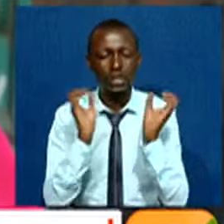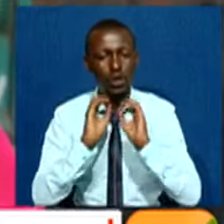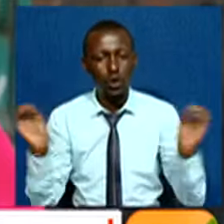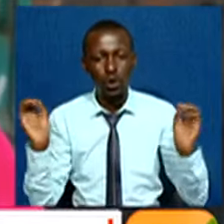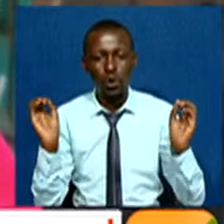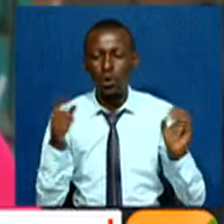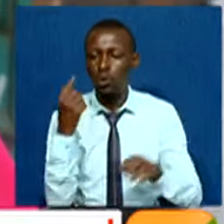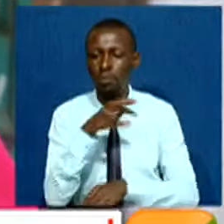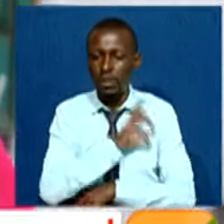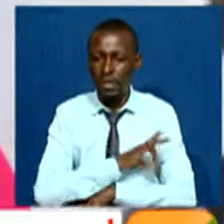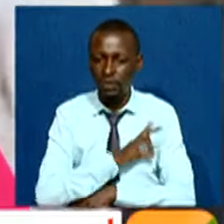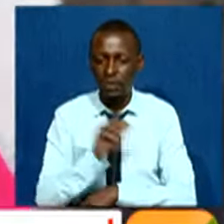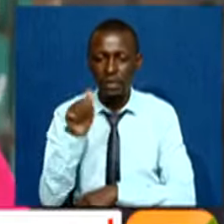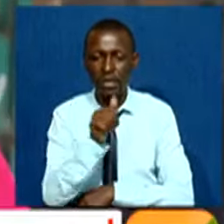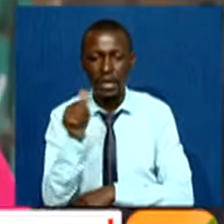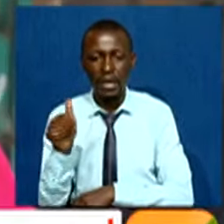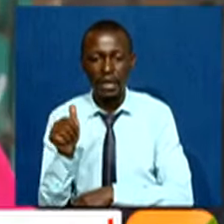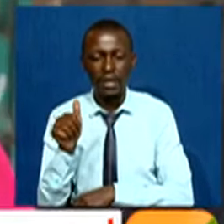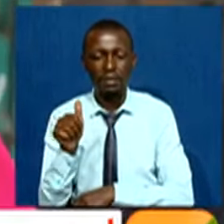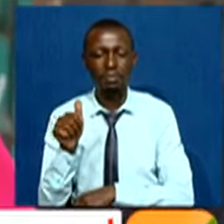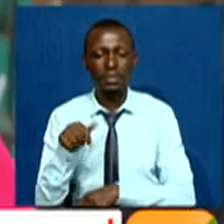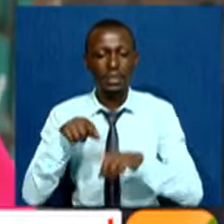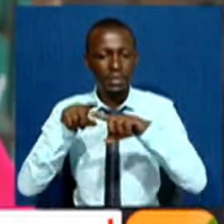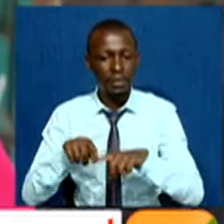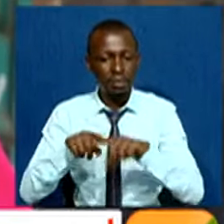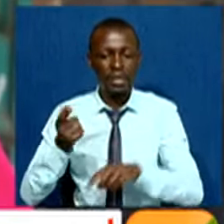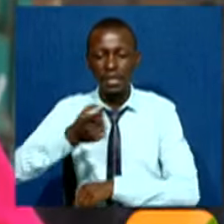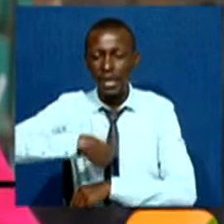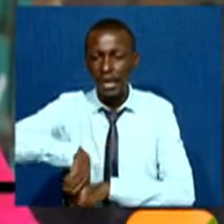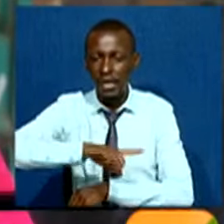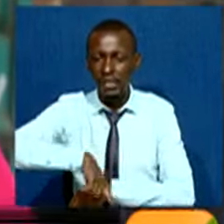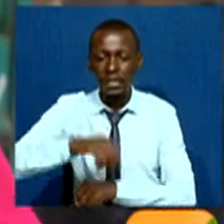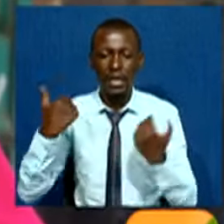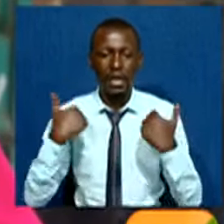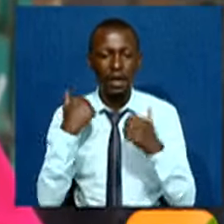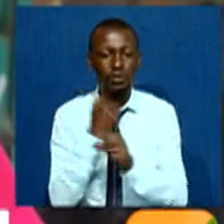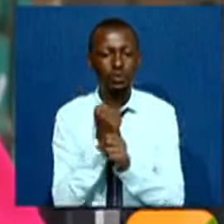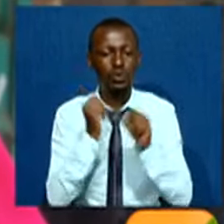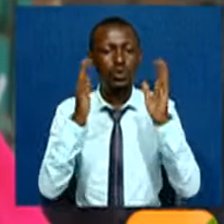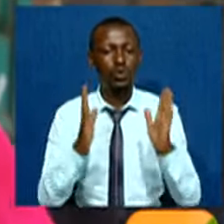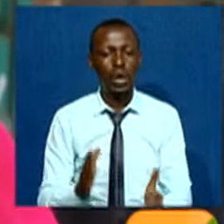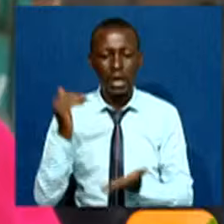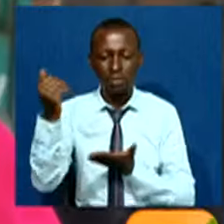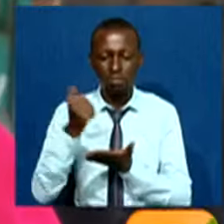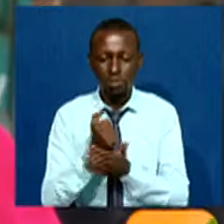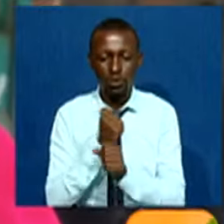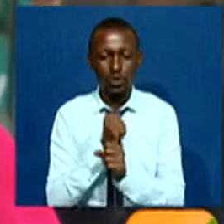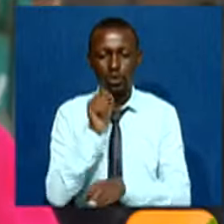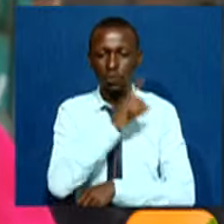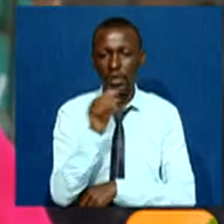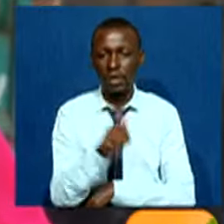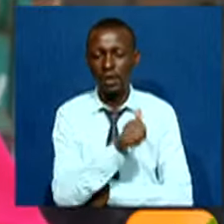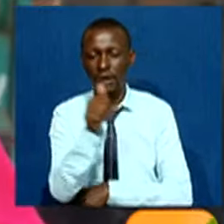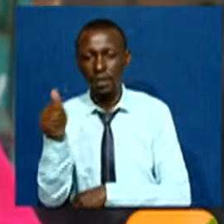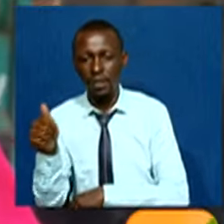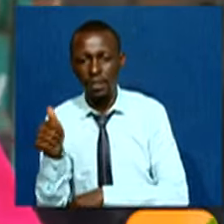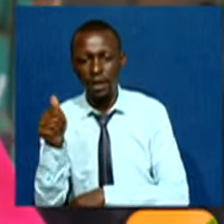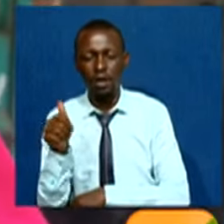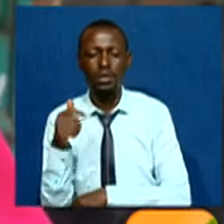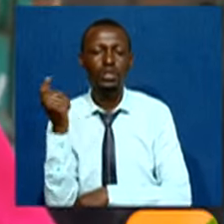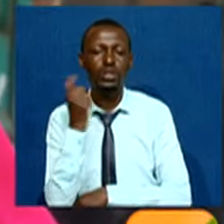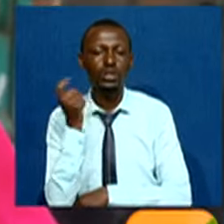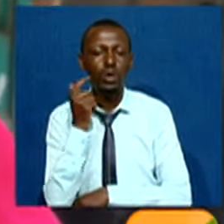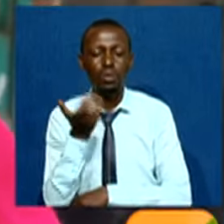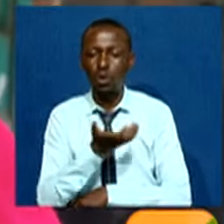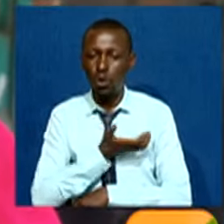tunafaindi. Kuna wale ambao wanatutegemea sisi, tuko na wafanyikazi ambao tumeajiri, tuko na wale ambao ni wenye manduka